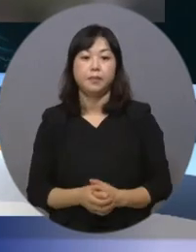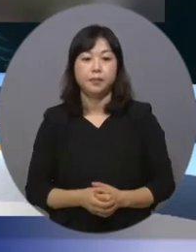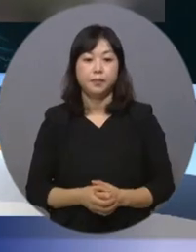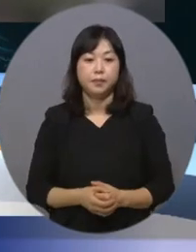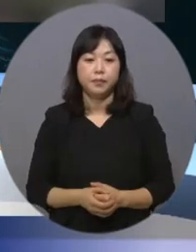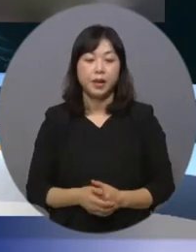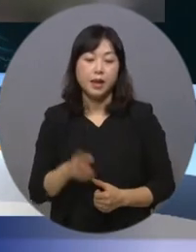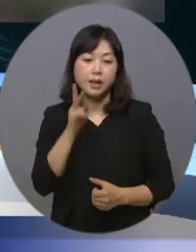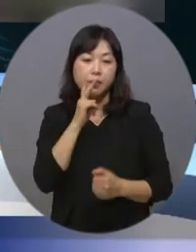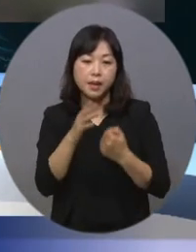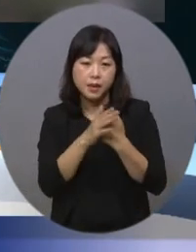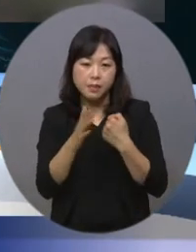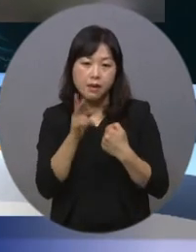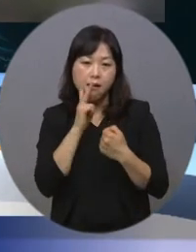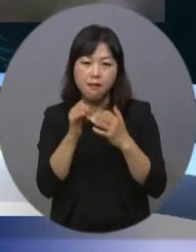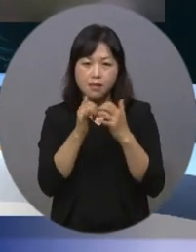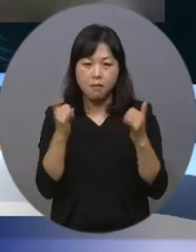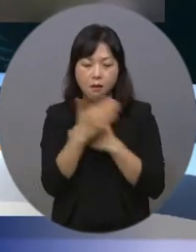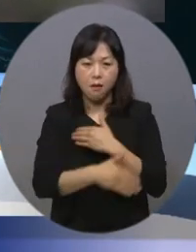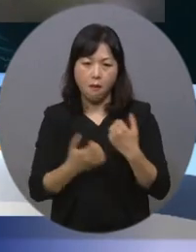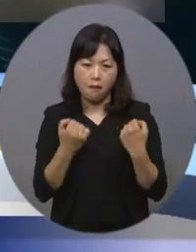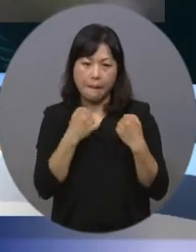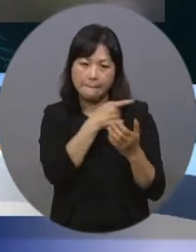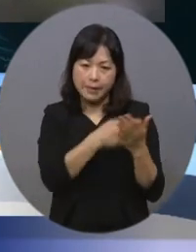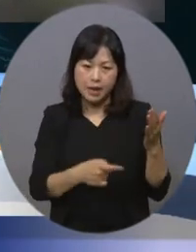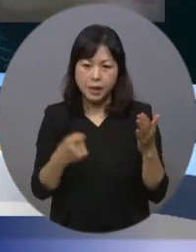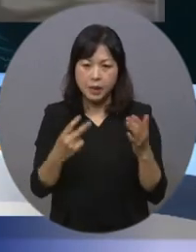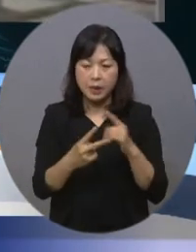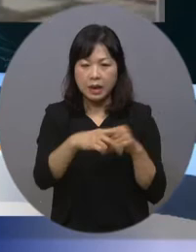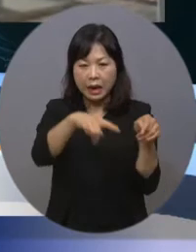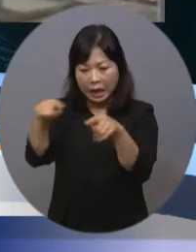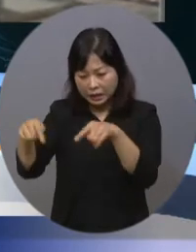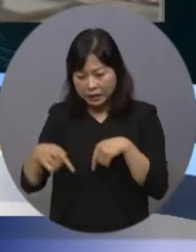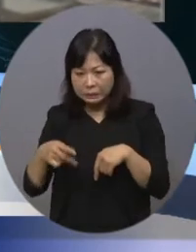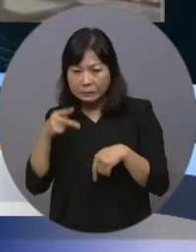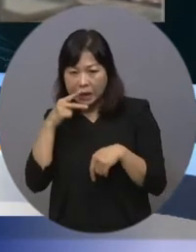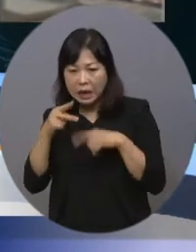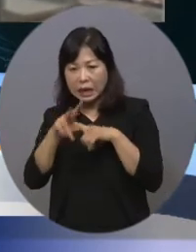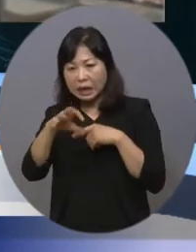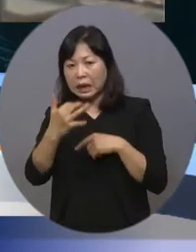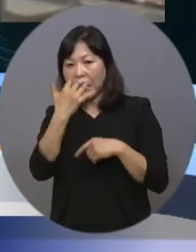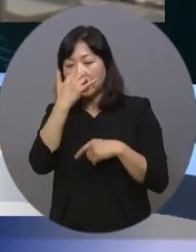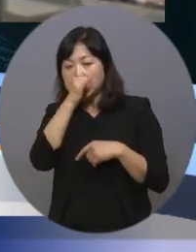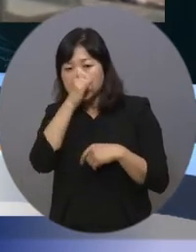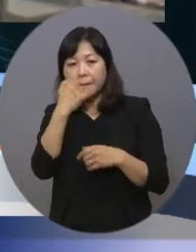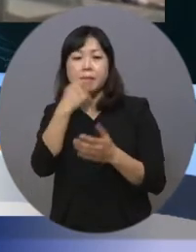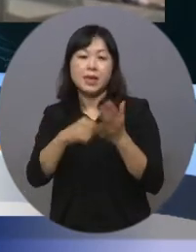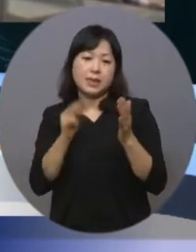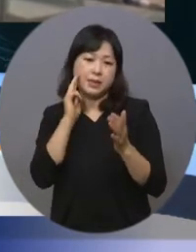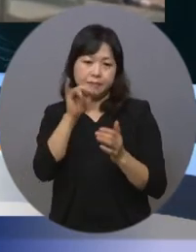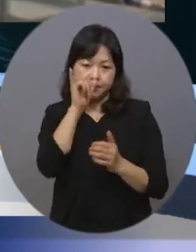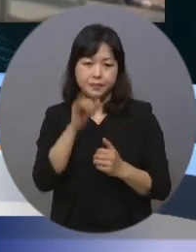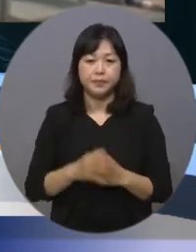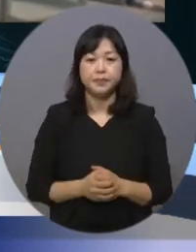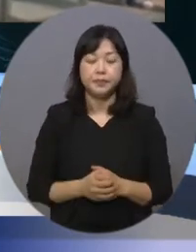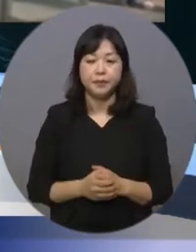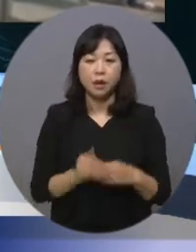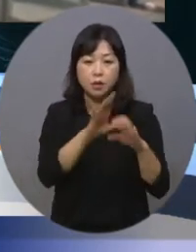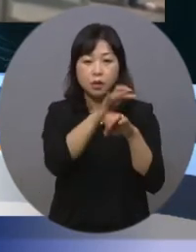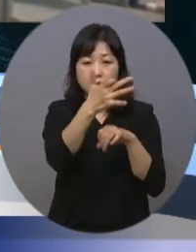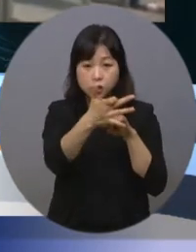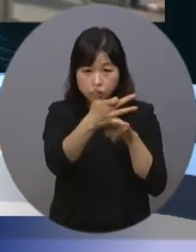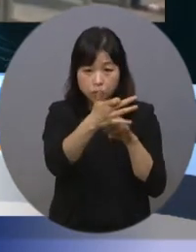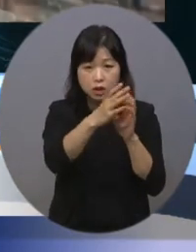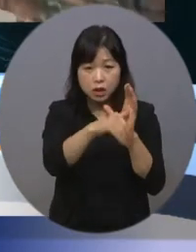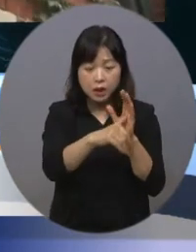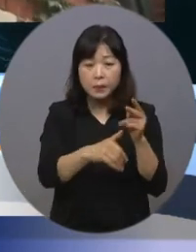담배로 인해 흡연자의 건강상 해로움은 물론 간접흡연으로 인한 제2차 피해도 있는 상황입니다. 특히 코로나19